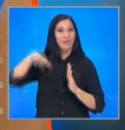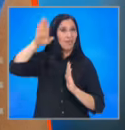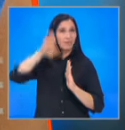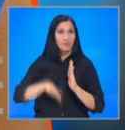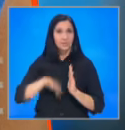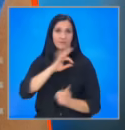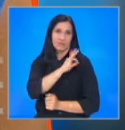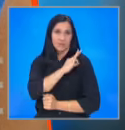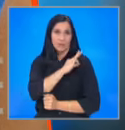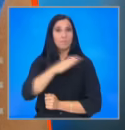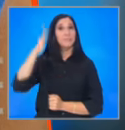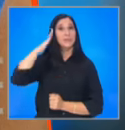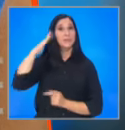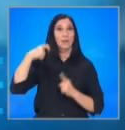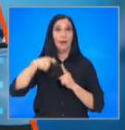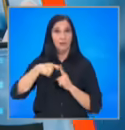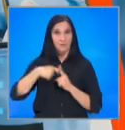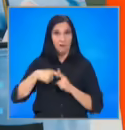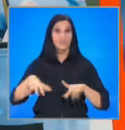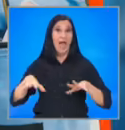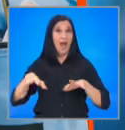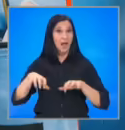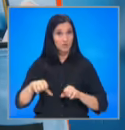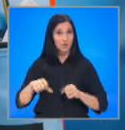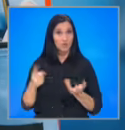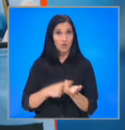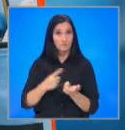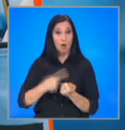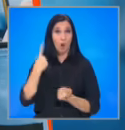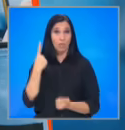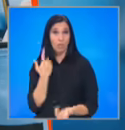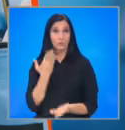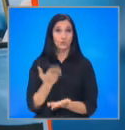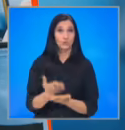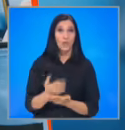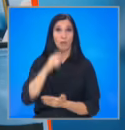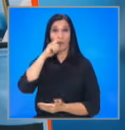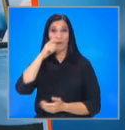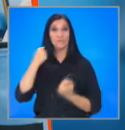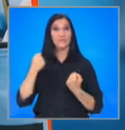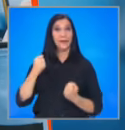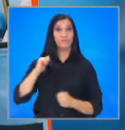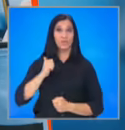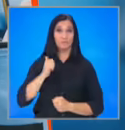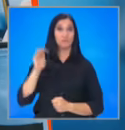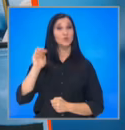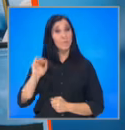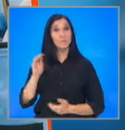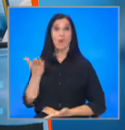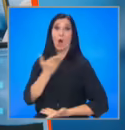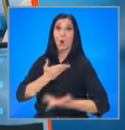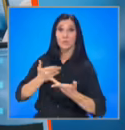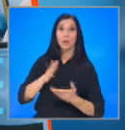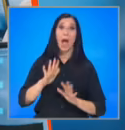ниската вакцинация. Министър Кацаров се ангажира, че всяко едно от предложенията на главния здравен инспектор ще бъде обсъдено и ако